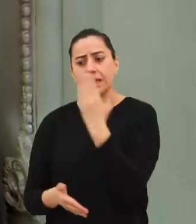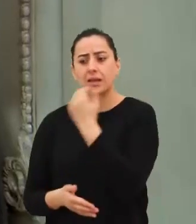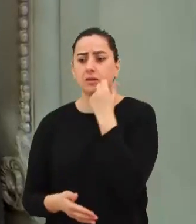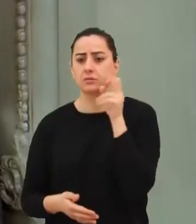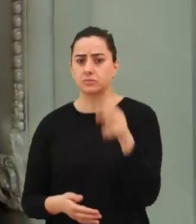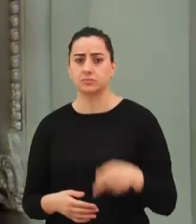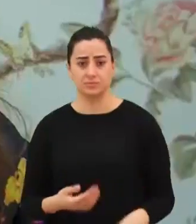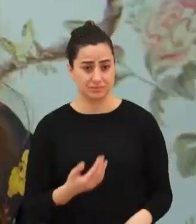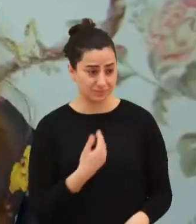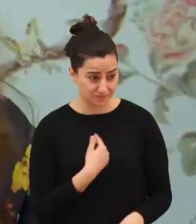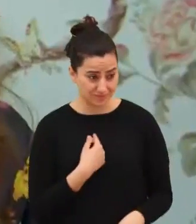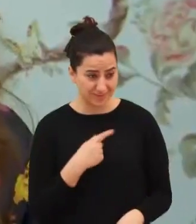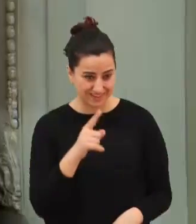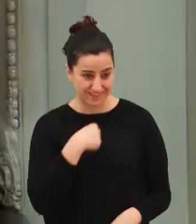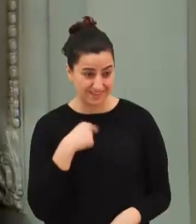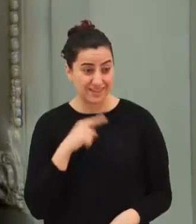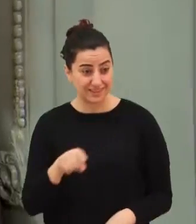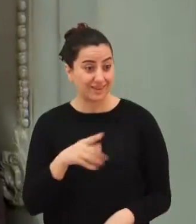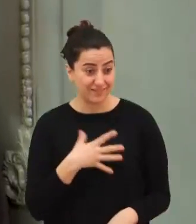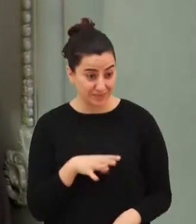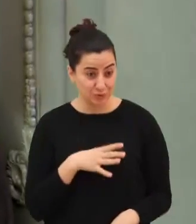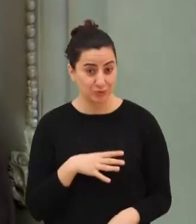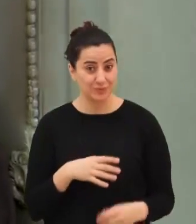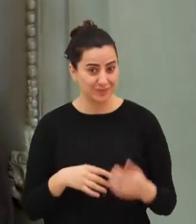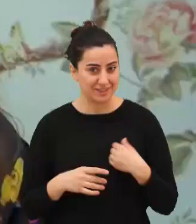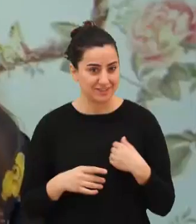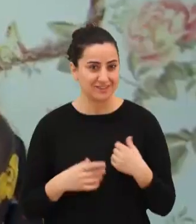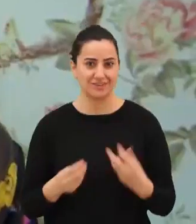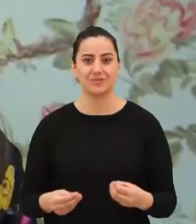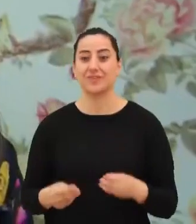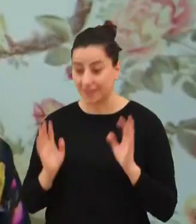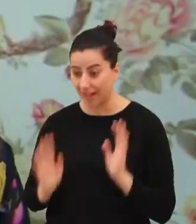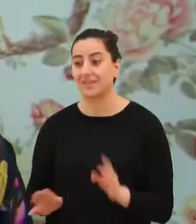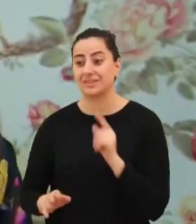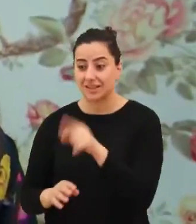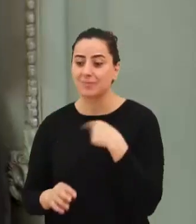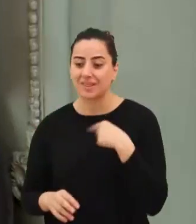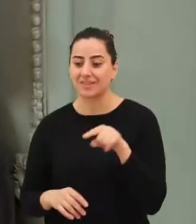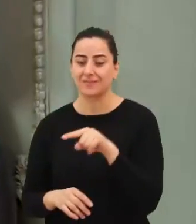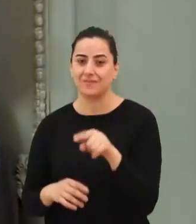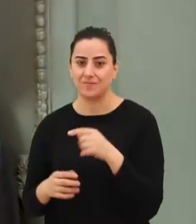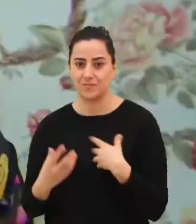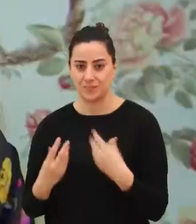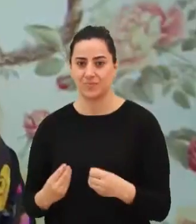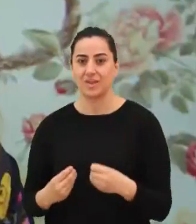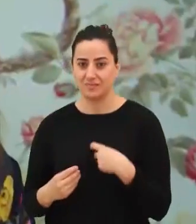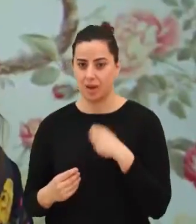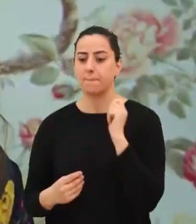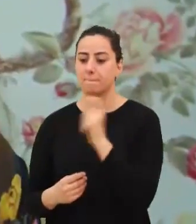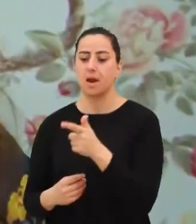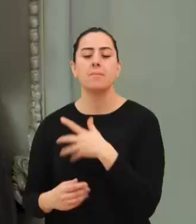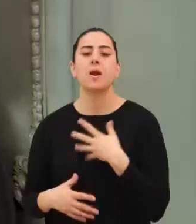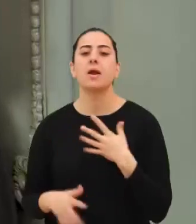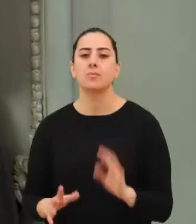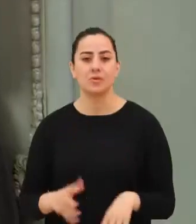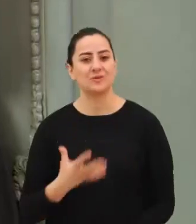Yani bir nevi sizin dedektifiniz olacağım. CCI Şükrü yani. He? Aynen öyle Şükrü Efendi. Merak etme, bu iyiliğini de karşılıksız